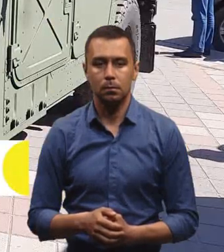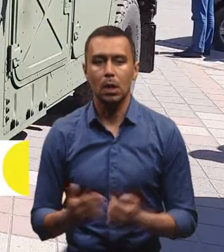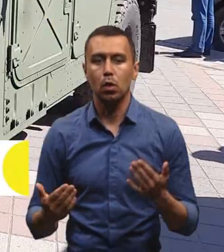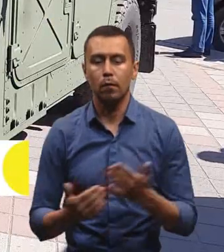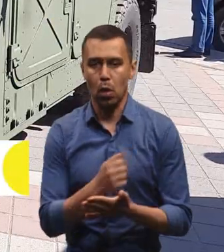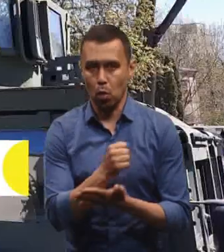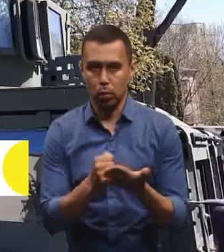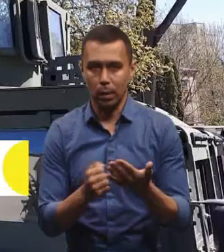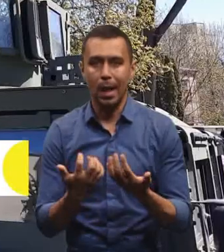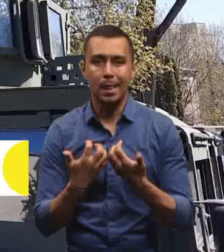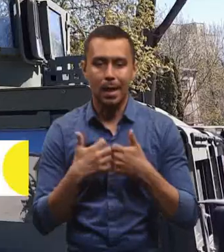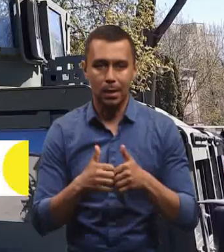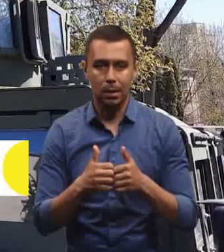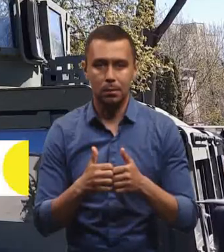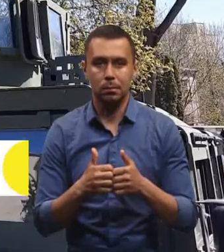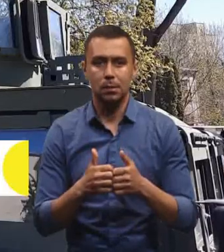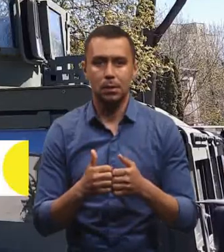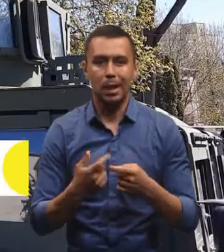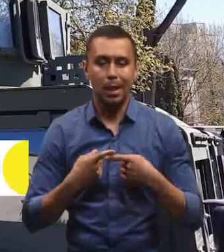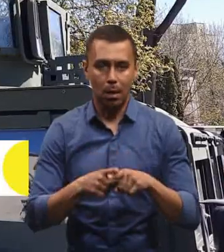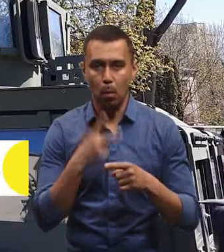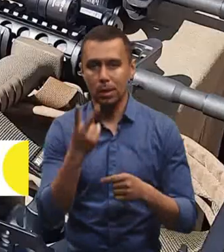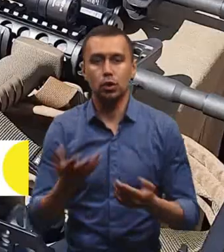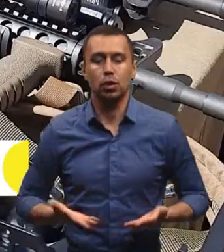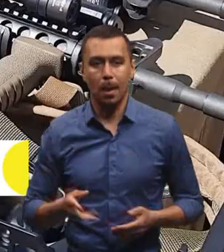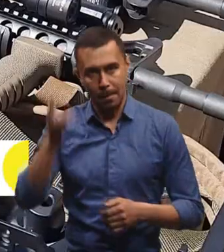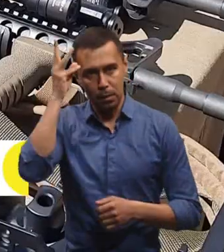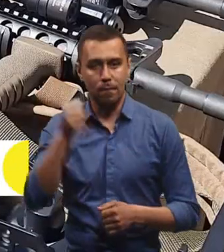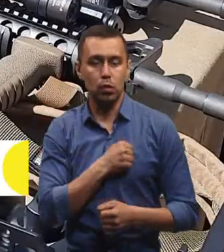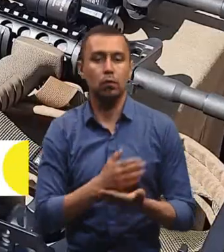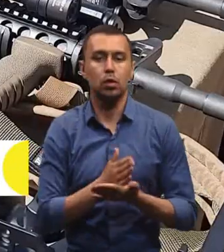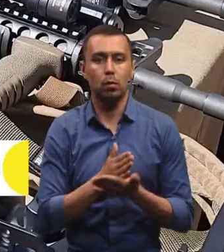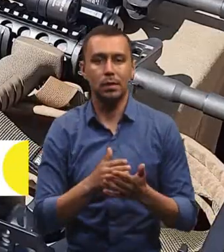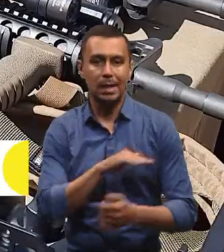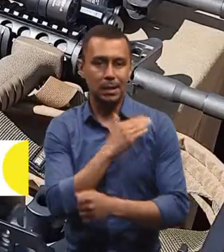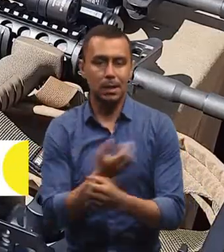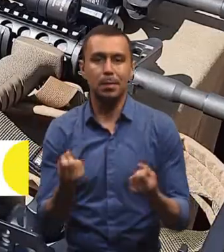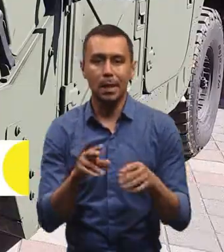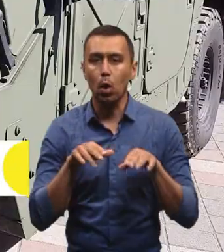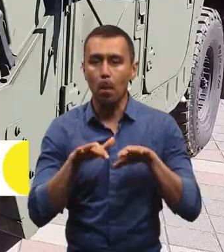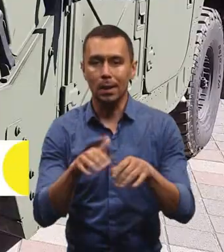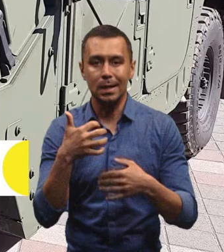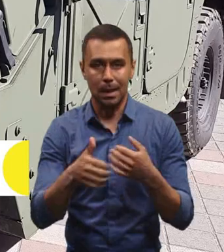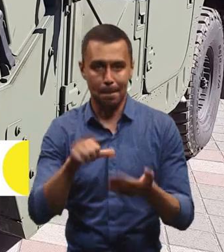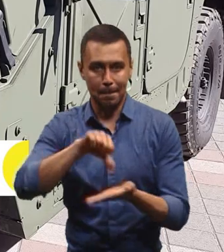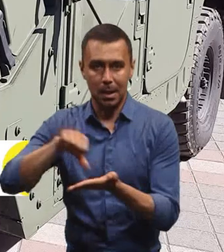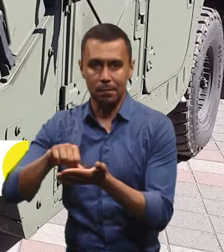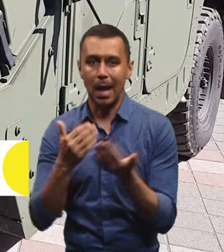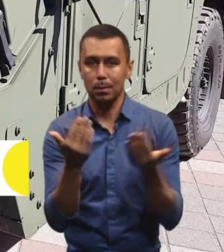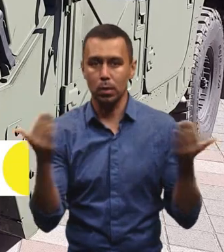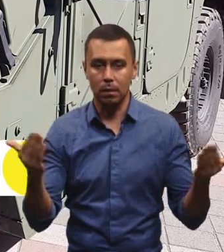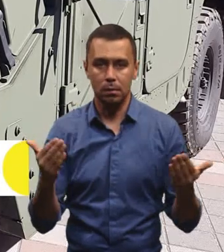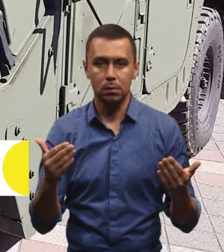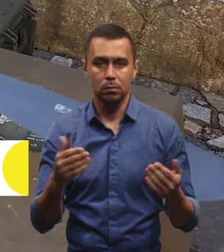Новітнє озброєння, техніку та обладнання показали жителям Хмельницького військовослужбовці Сил спеціальних операцій. Серед представлених експонатів